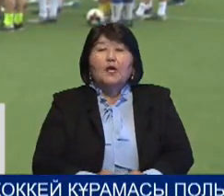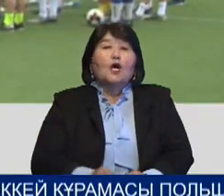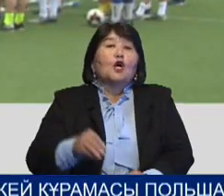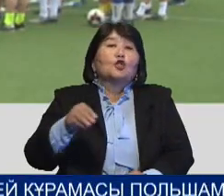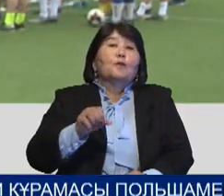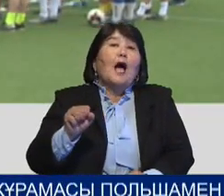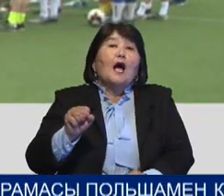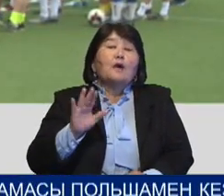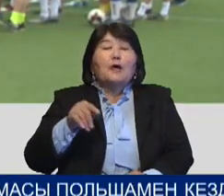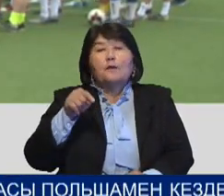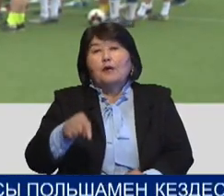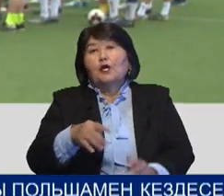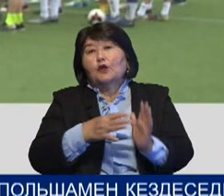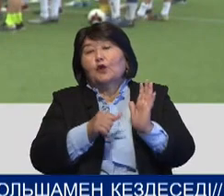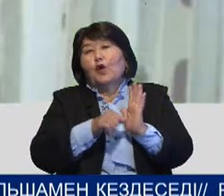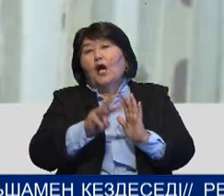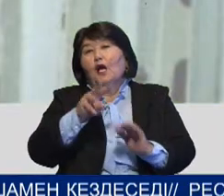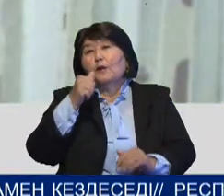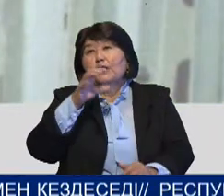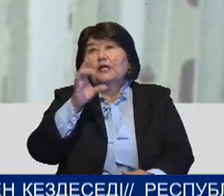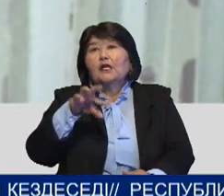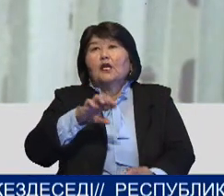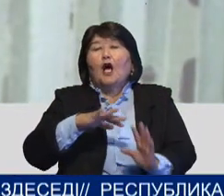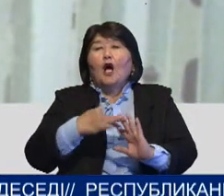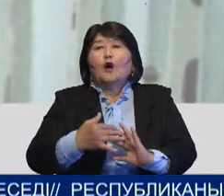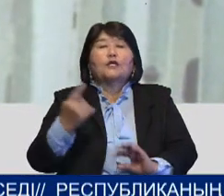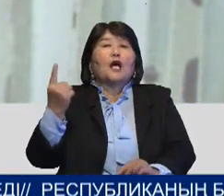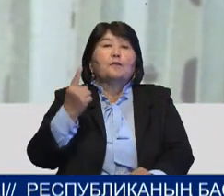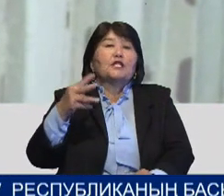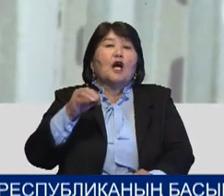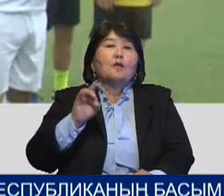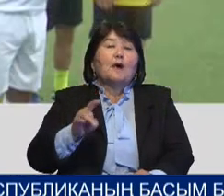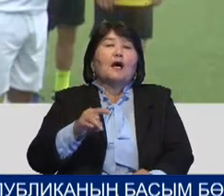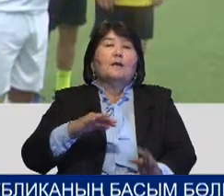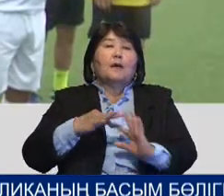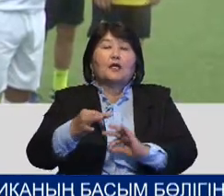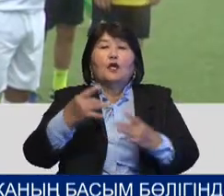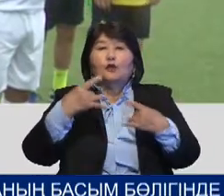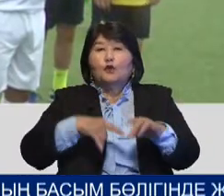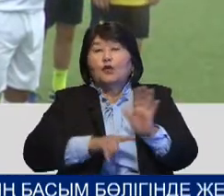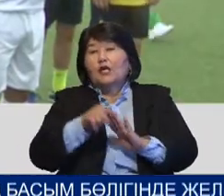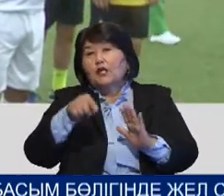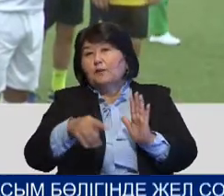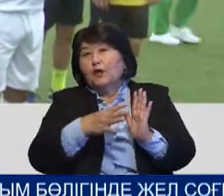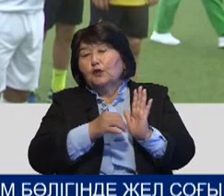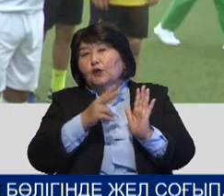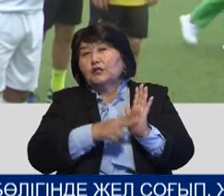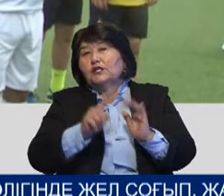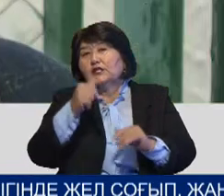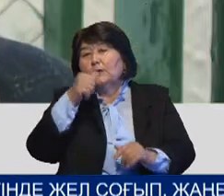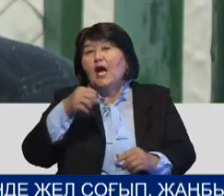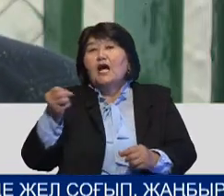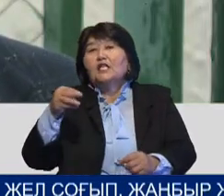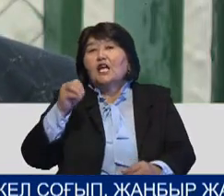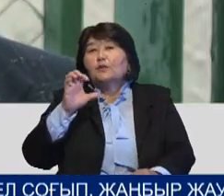Жұмабай Әбілқасымов 1963 жылы Сырдария ауданындағы 1-ші мамыр кеңшарында дүниеге келген. 1981 жылы